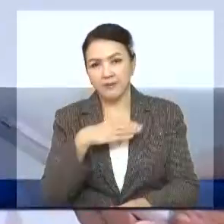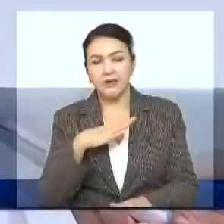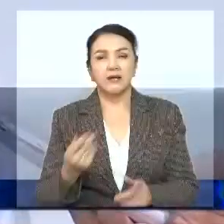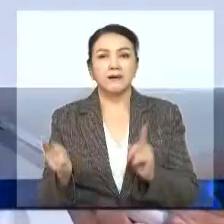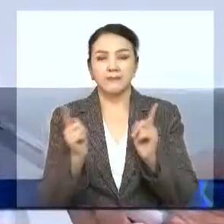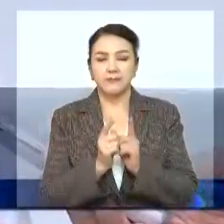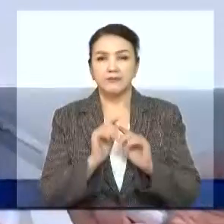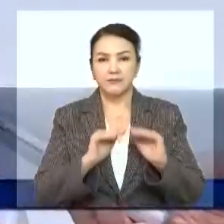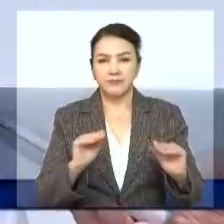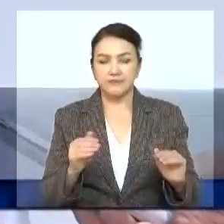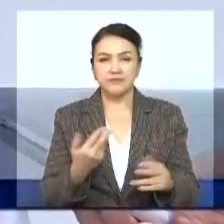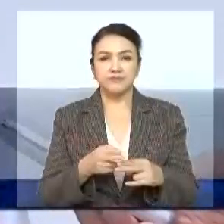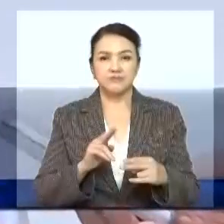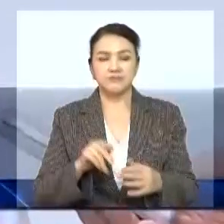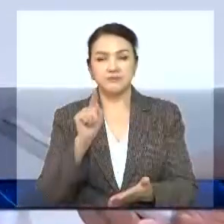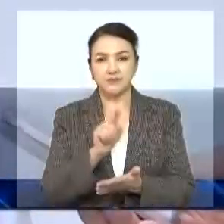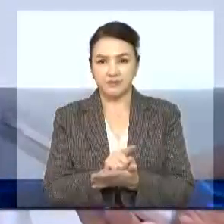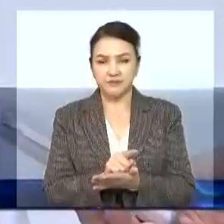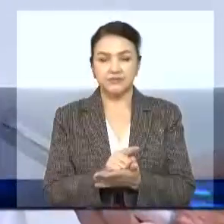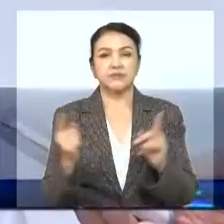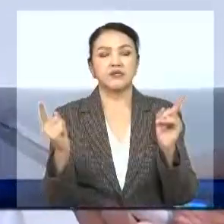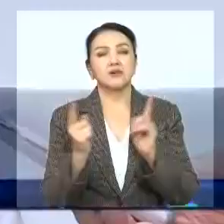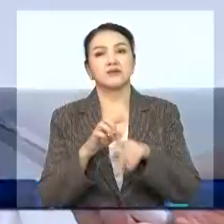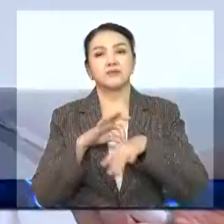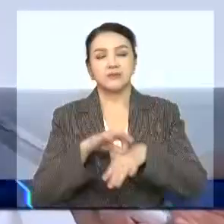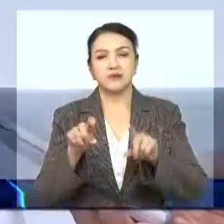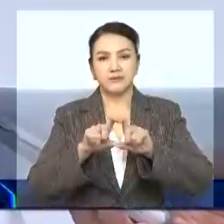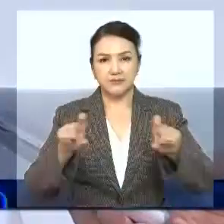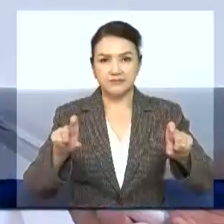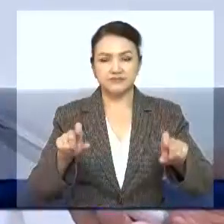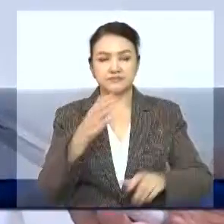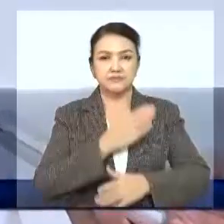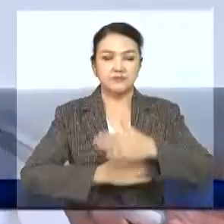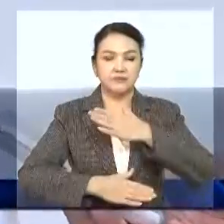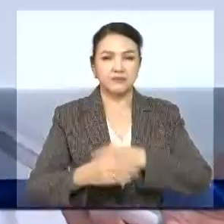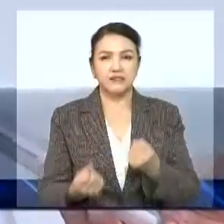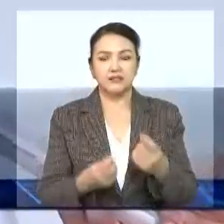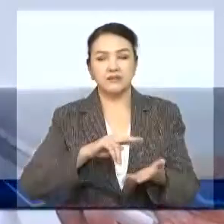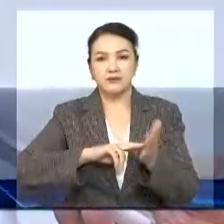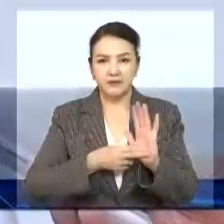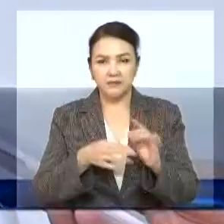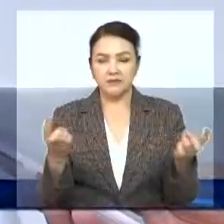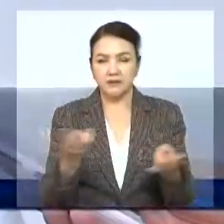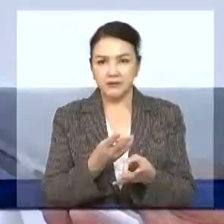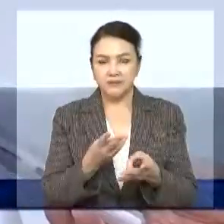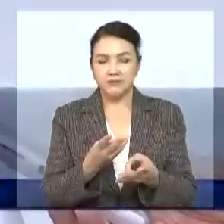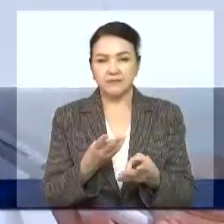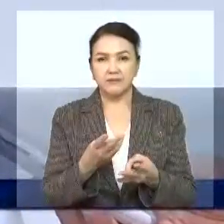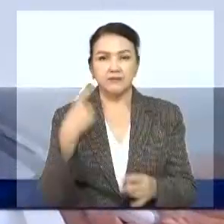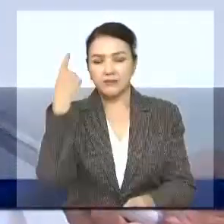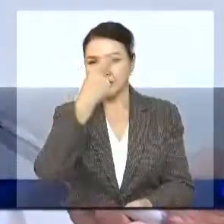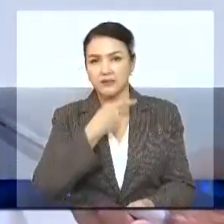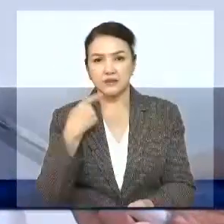қабылданады. Сондықтан балдарды міндетті түрде қабылдау үшін бұл орталыққа мүгедектігі анықталған болу керек. Және жеке